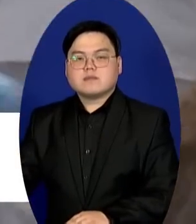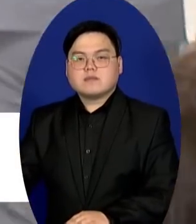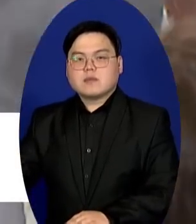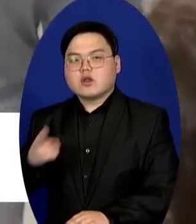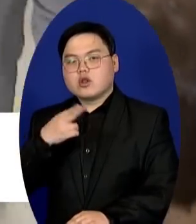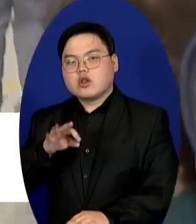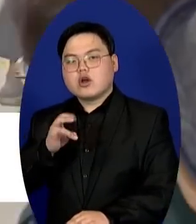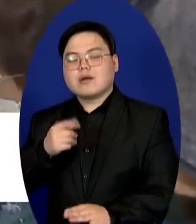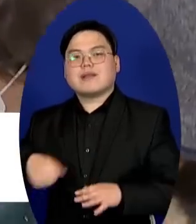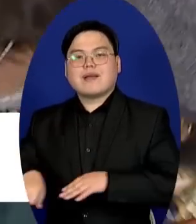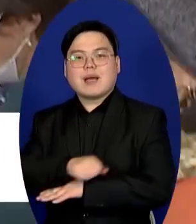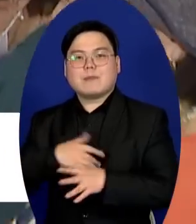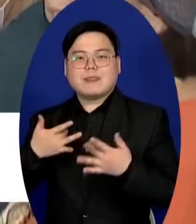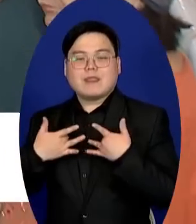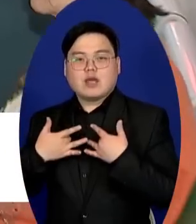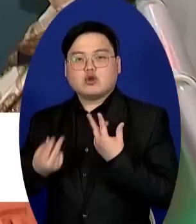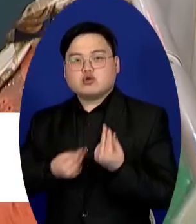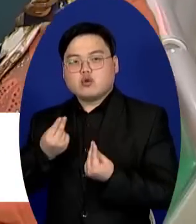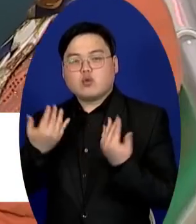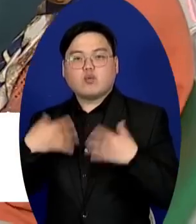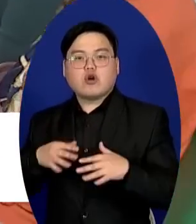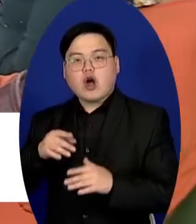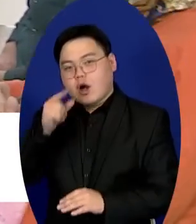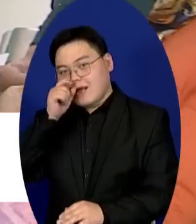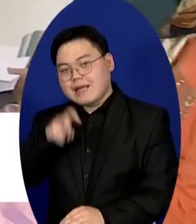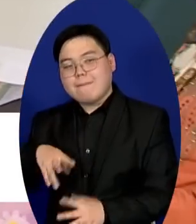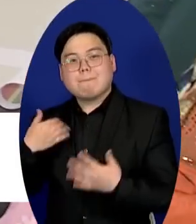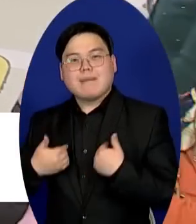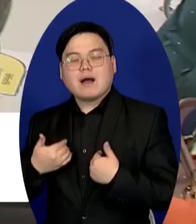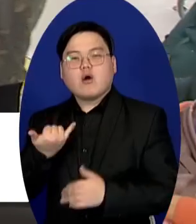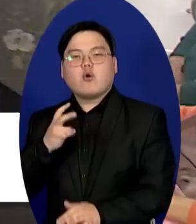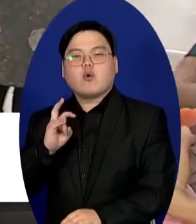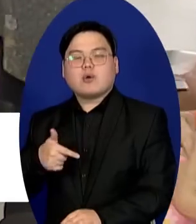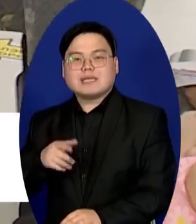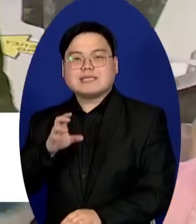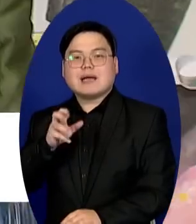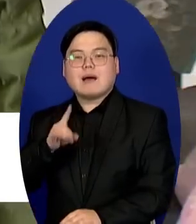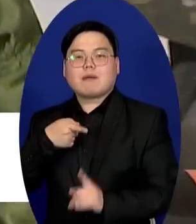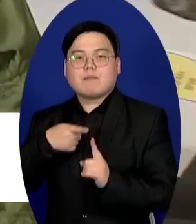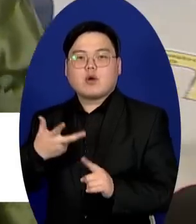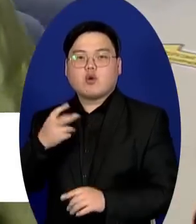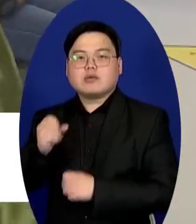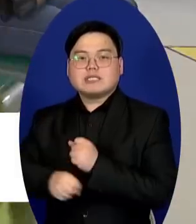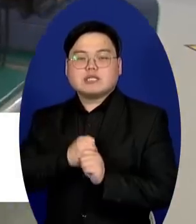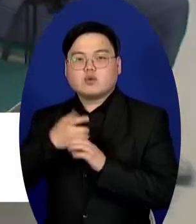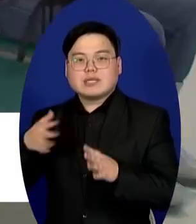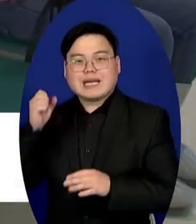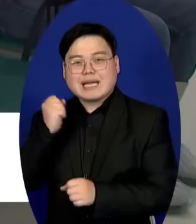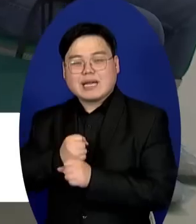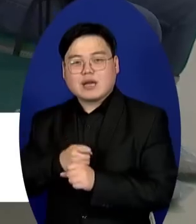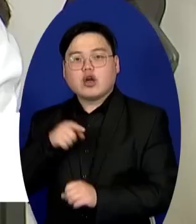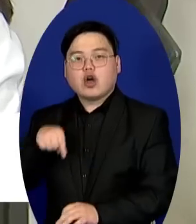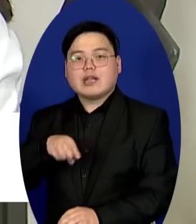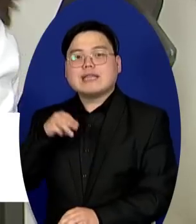Дорнод аймгийн театрт жүжигчин, бүжигчин, орсэлний багш гээд урлагийн салбарт 30 гаруй жил ажилласан Дулмаа Өдгөө Гавьяаны хамралтанд